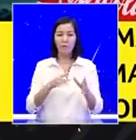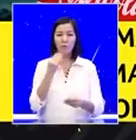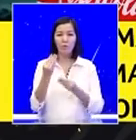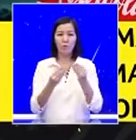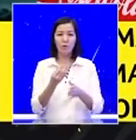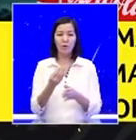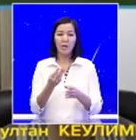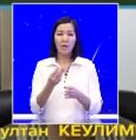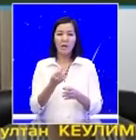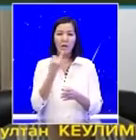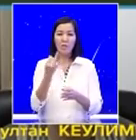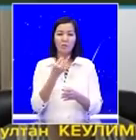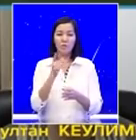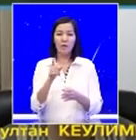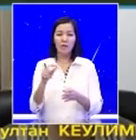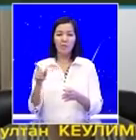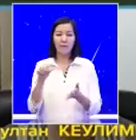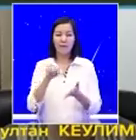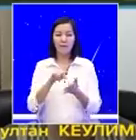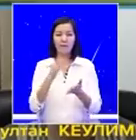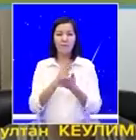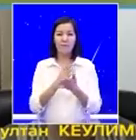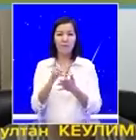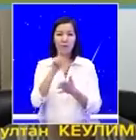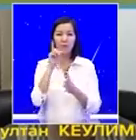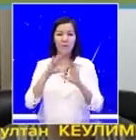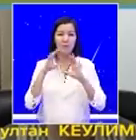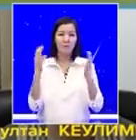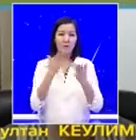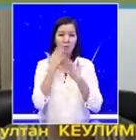әуес қойлары қатысып жатыр. Жасыл алаңды сағынғандар сүйікті